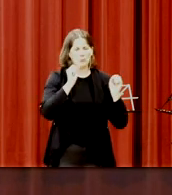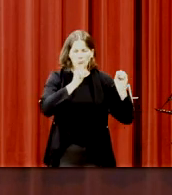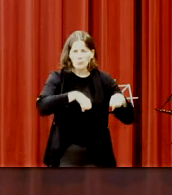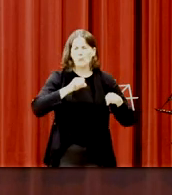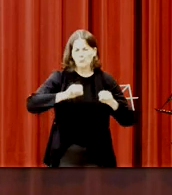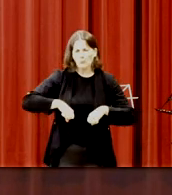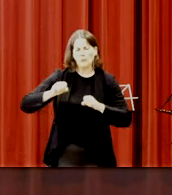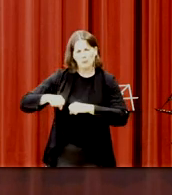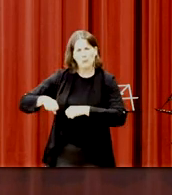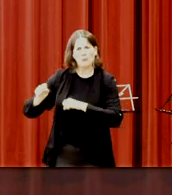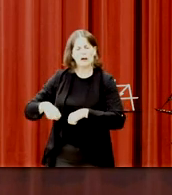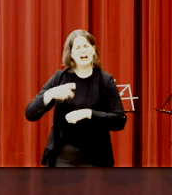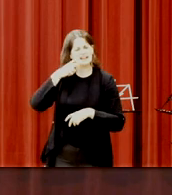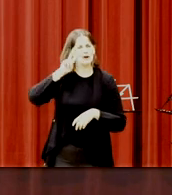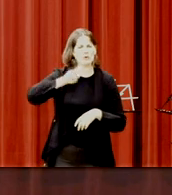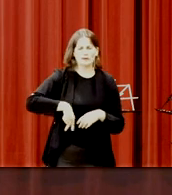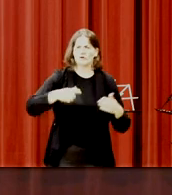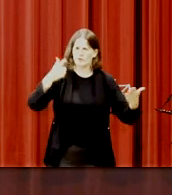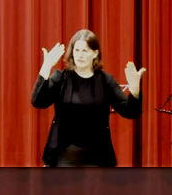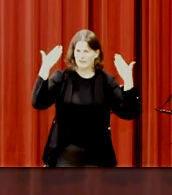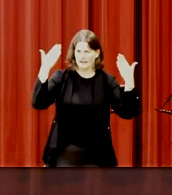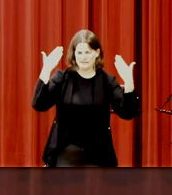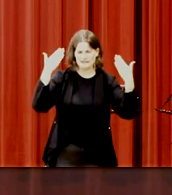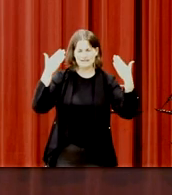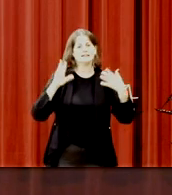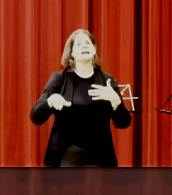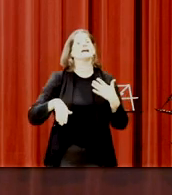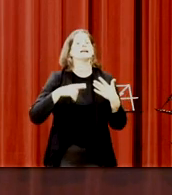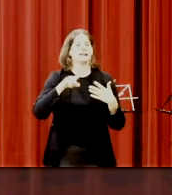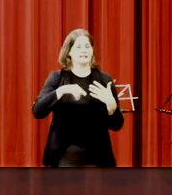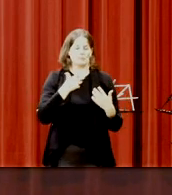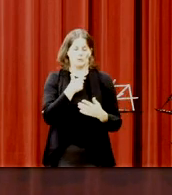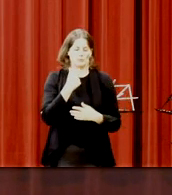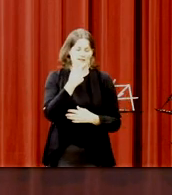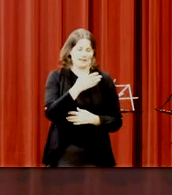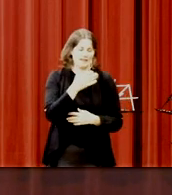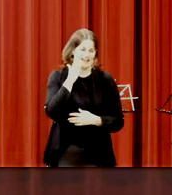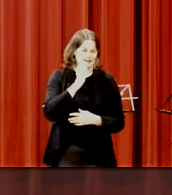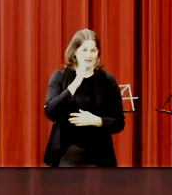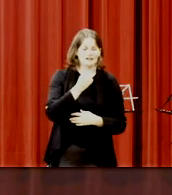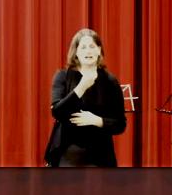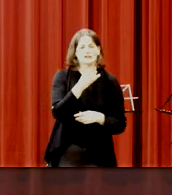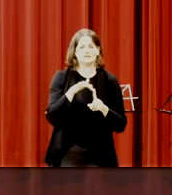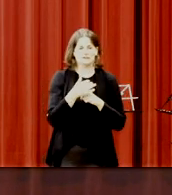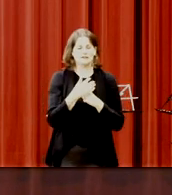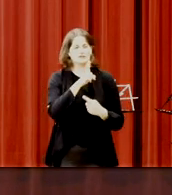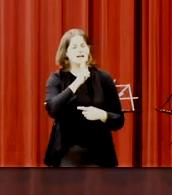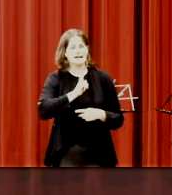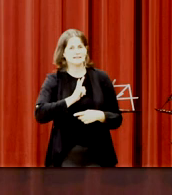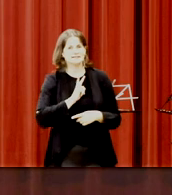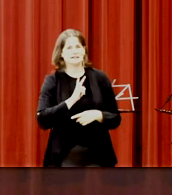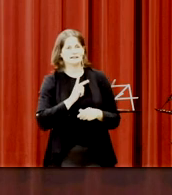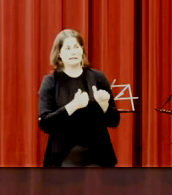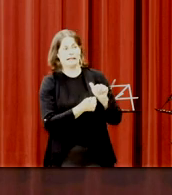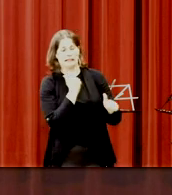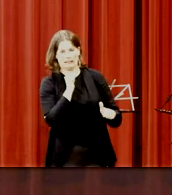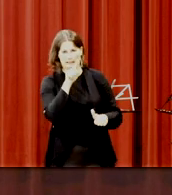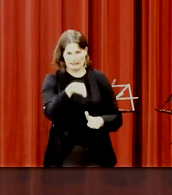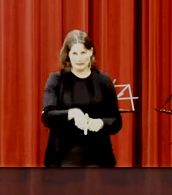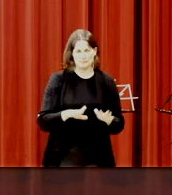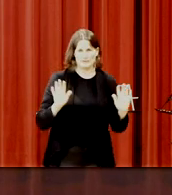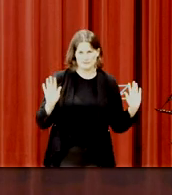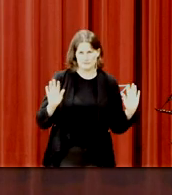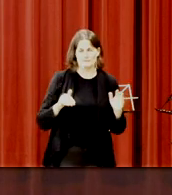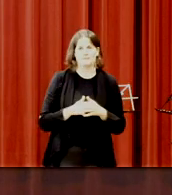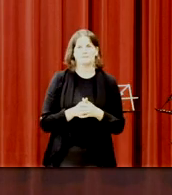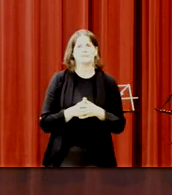dit que ens el copiaran. Per tant, unes i altres raons invoquen que aquest pla ha tingut una molt bona acceptació i que va en